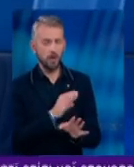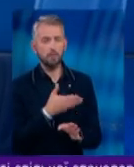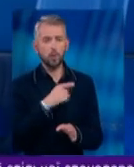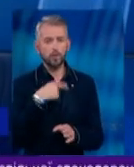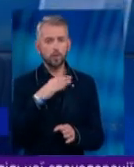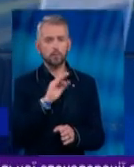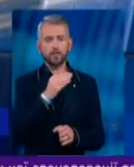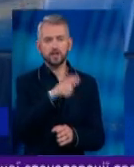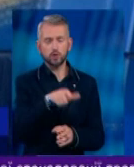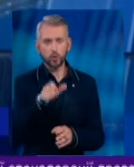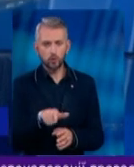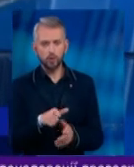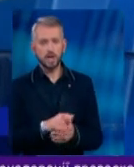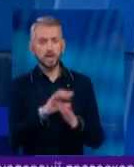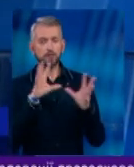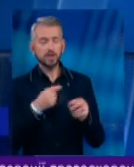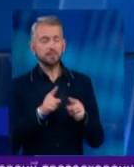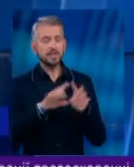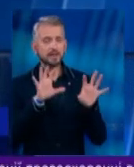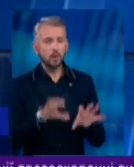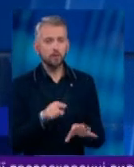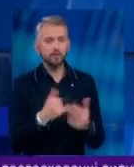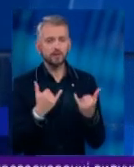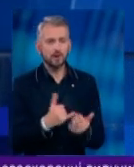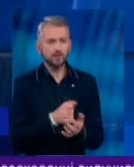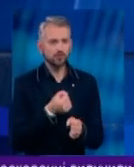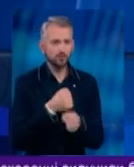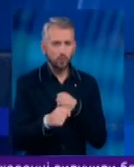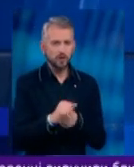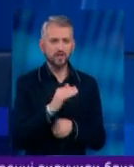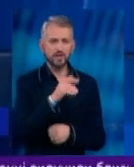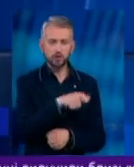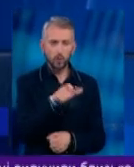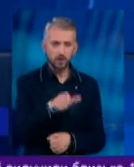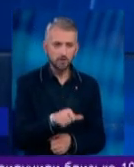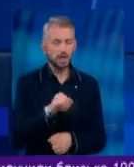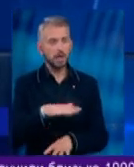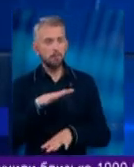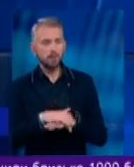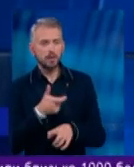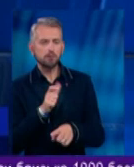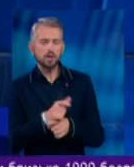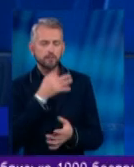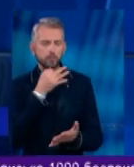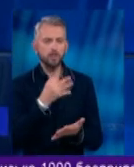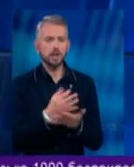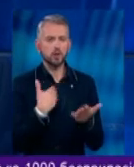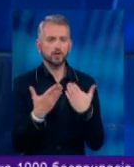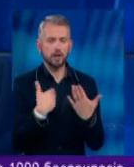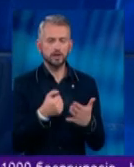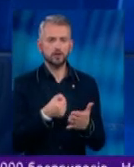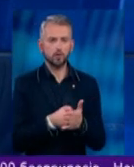про фізичні особи. В принципі, цей закон, він зараз змусить і фізичних осіб, і банки більш відповідально ставитись